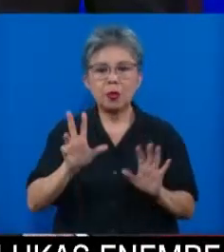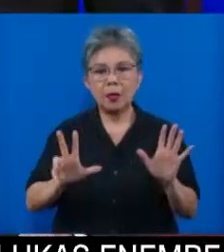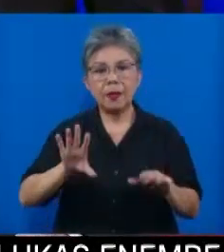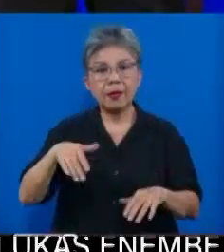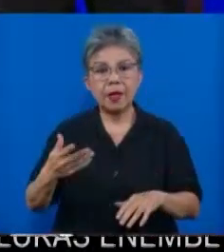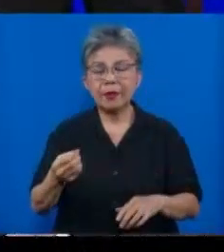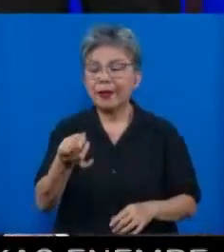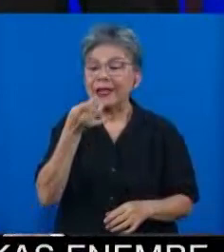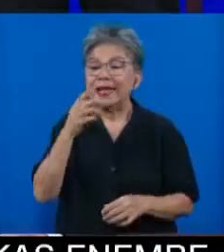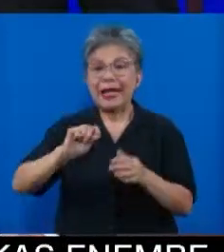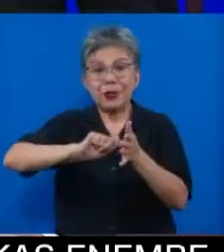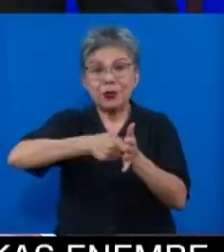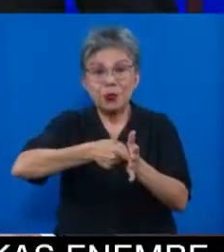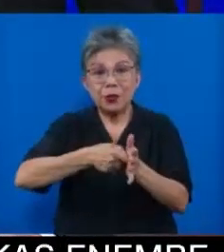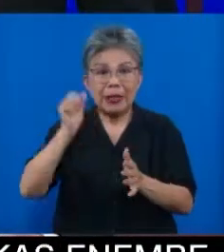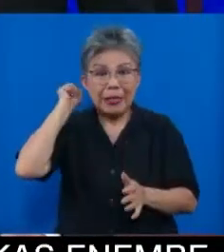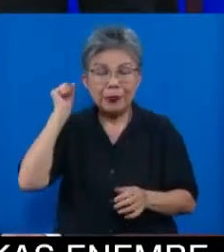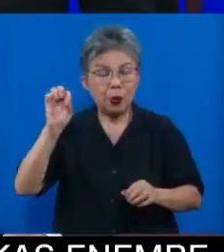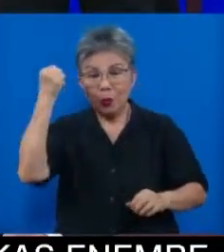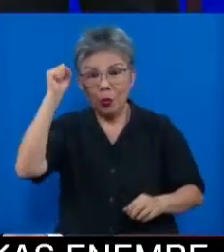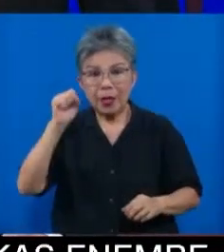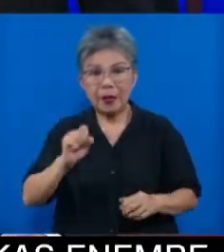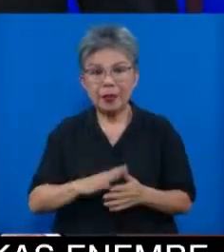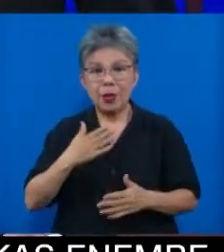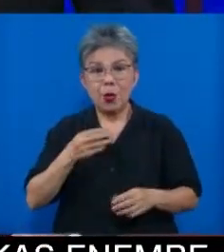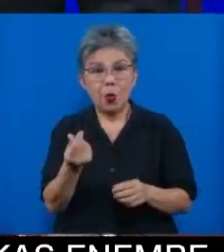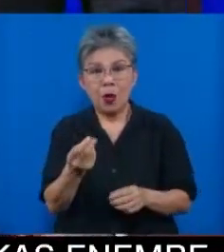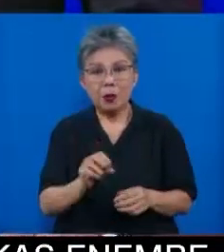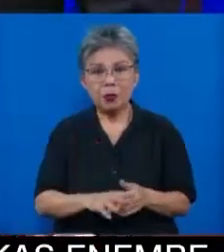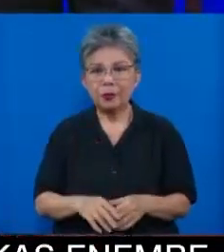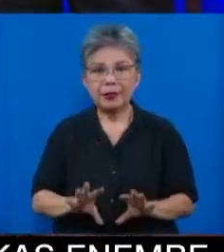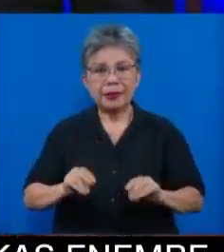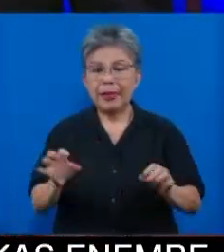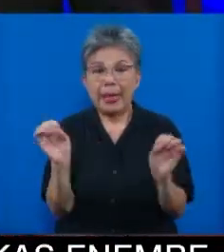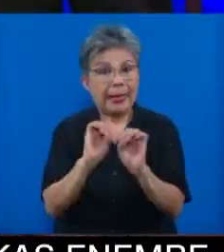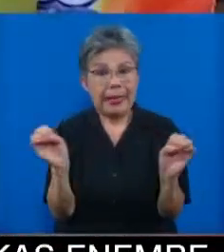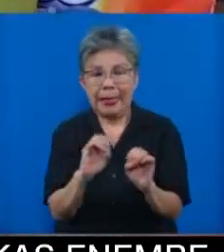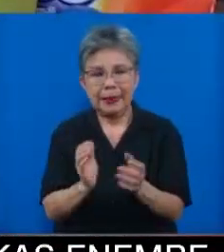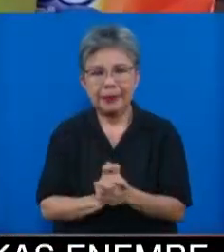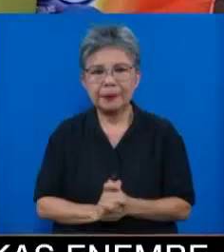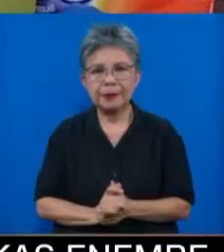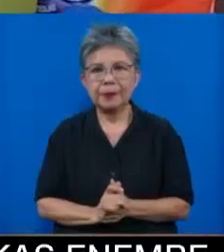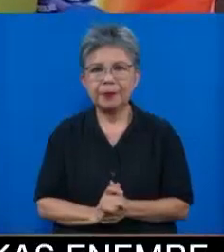menelan kunci. Ibu korban kini kebingungan karena tidak memiliki uang untuk operasi.